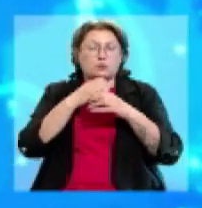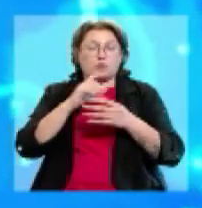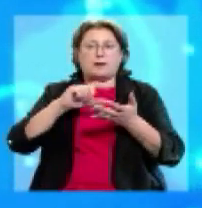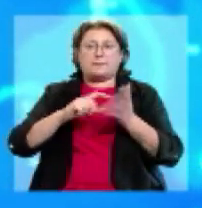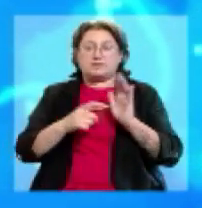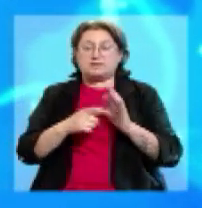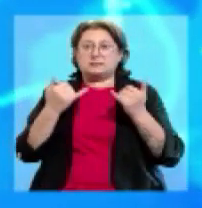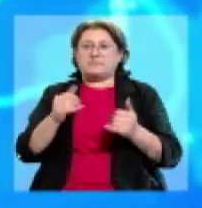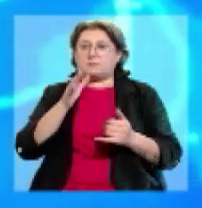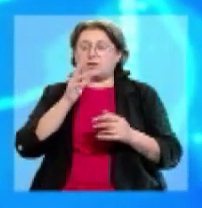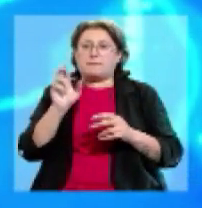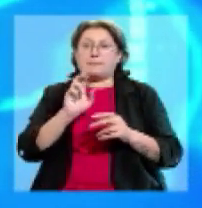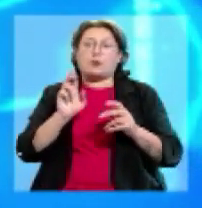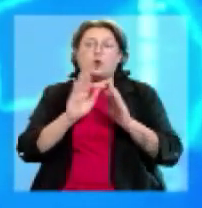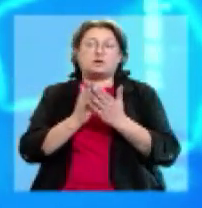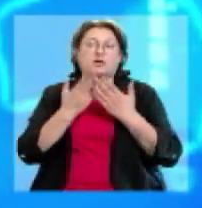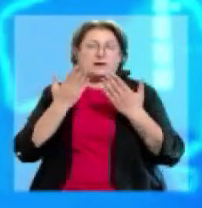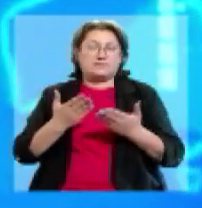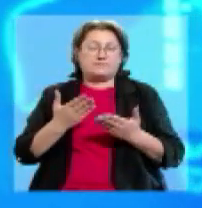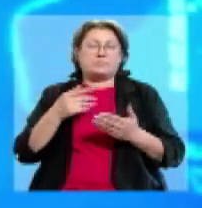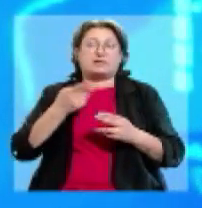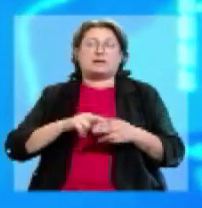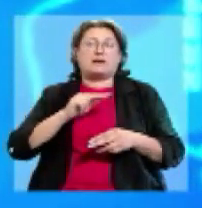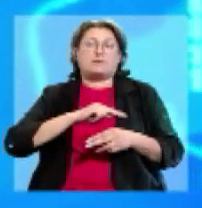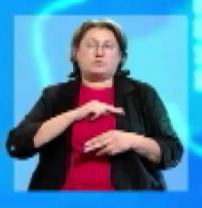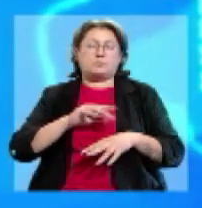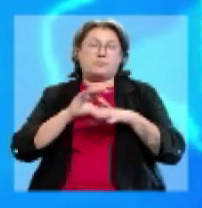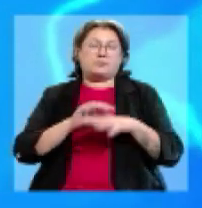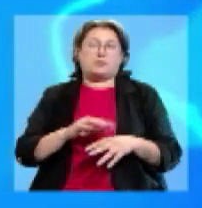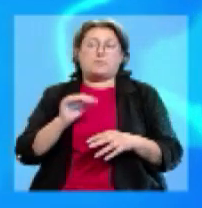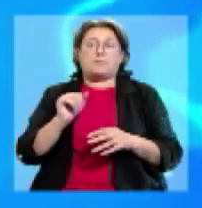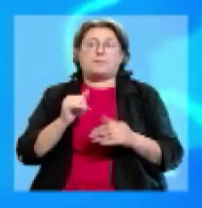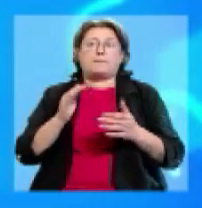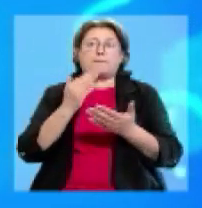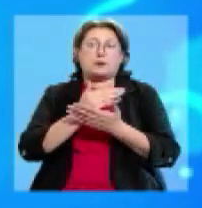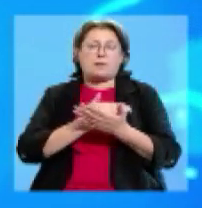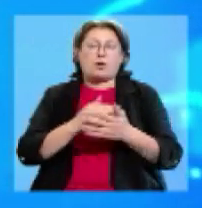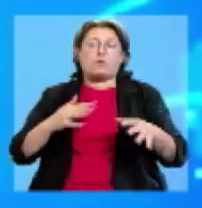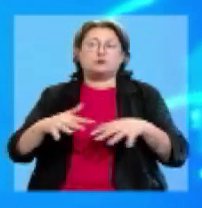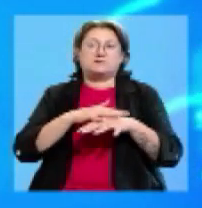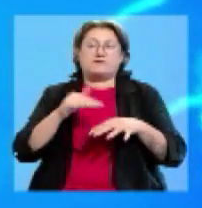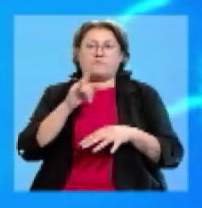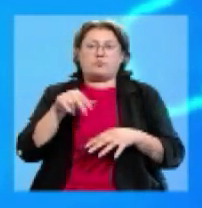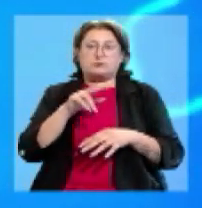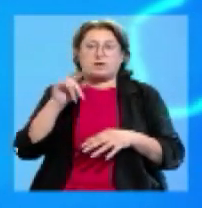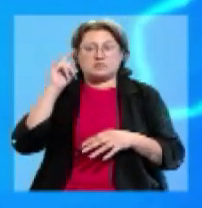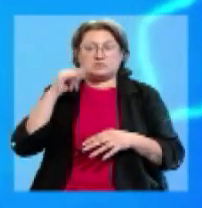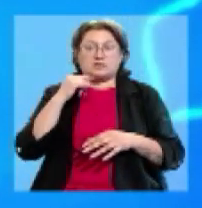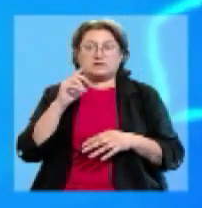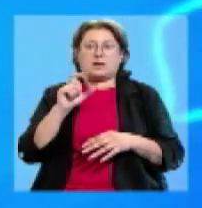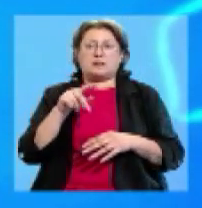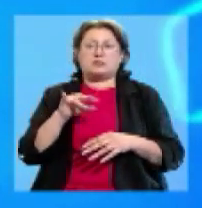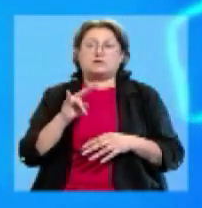заманауи кітапханасымен жабдықталған. Бұл жұмыстар Қазақстан халқына қоғамдық қорының ауылдық жерлерде тірек мектептердің